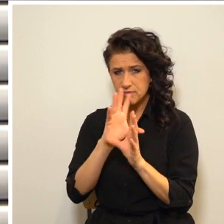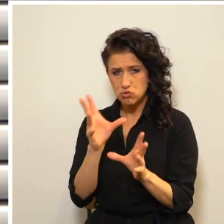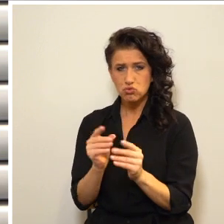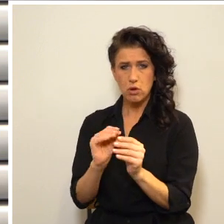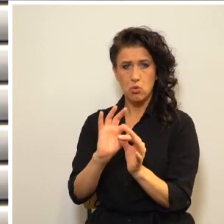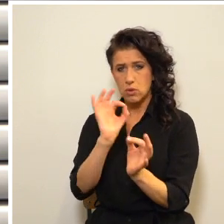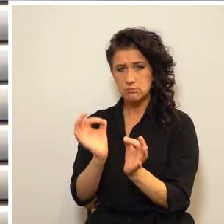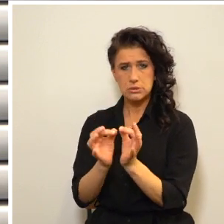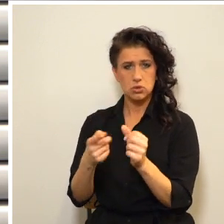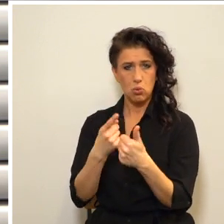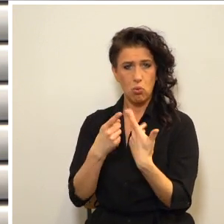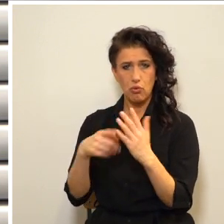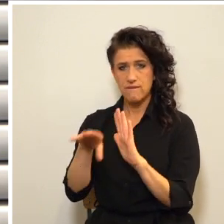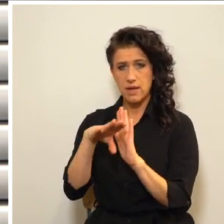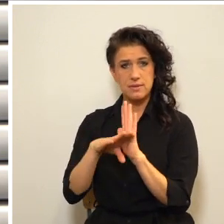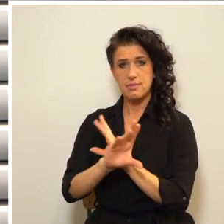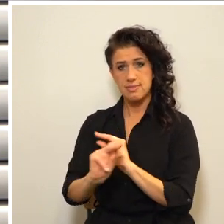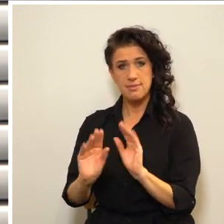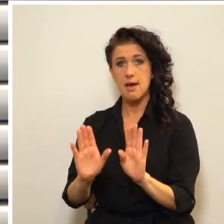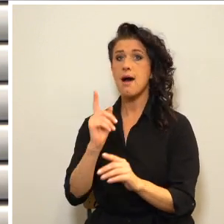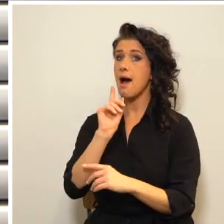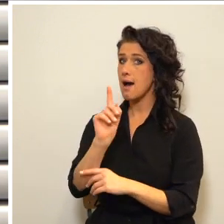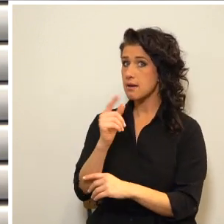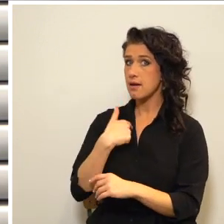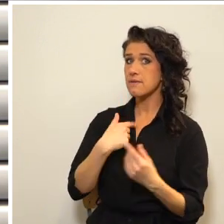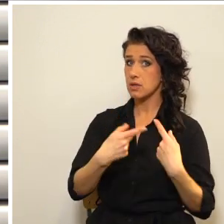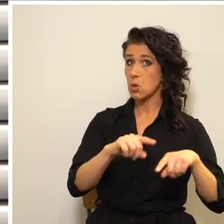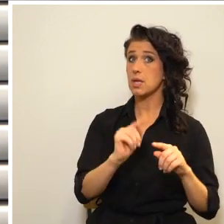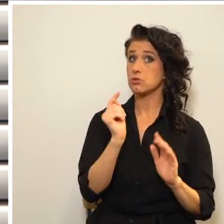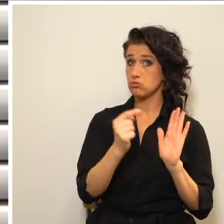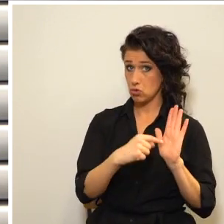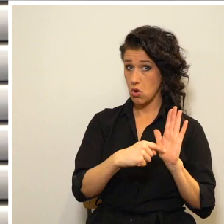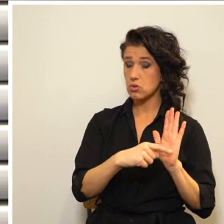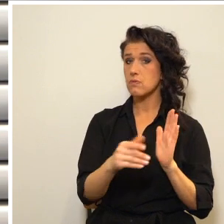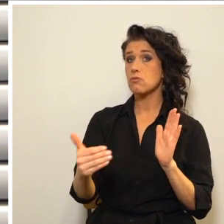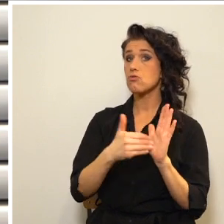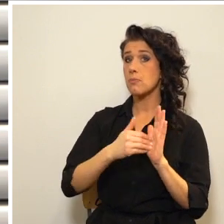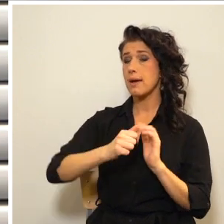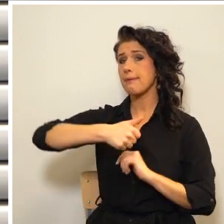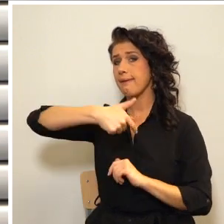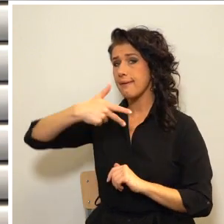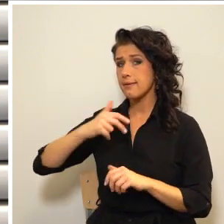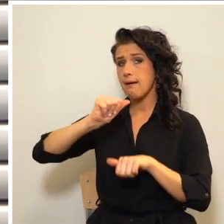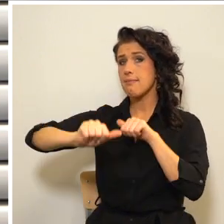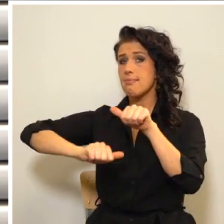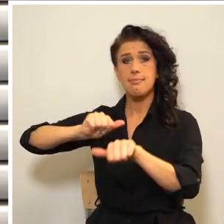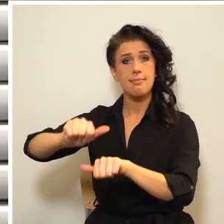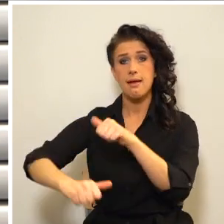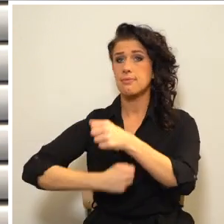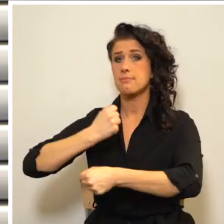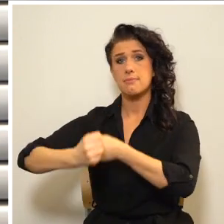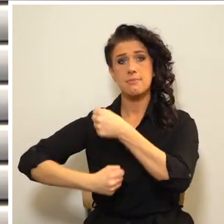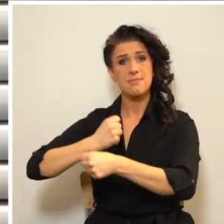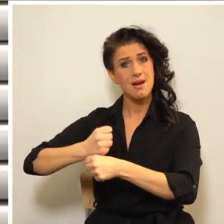uciekał ale ale żeby to wykonać to potrzeba było parę lat popracować w